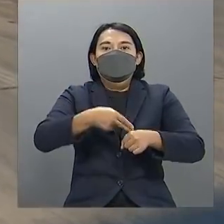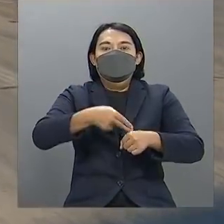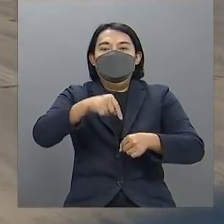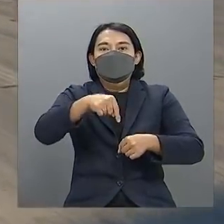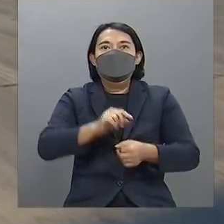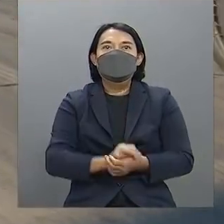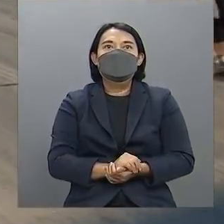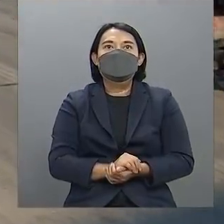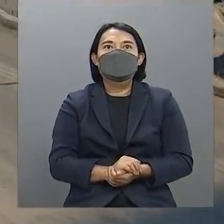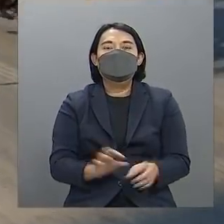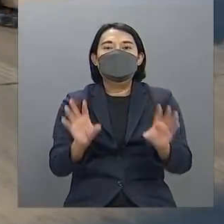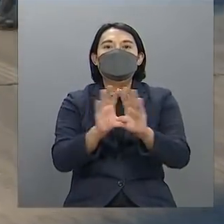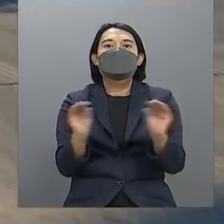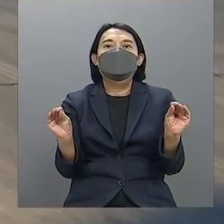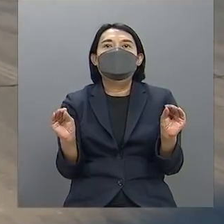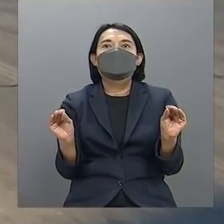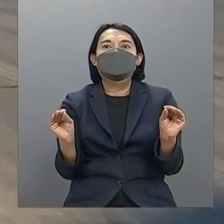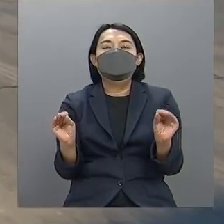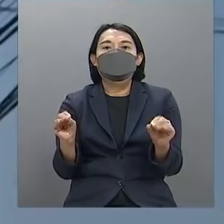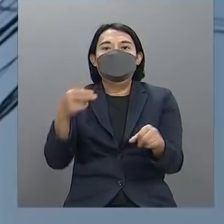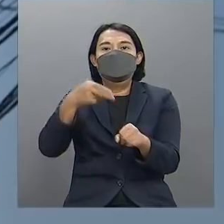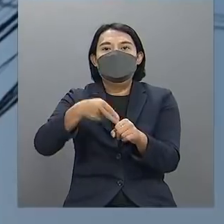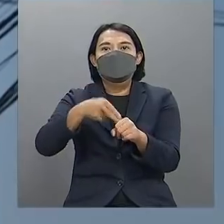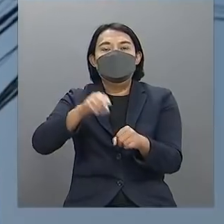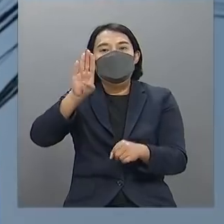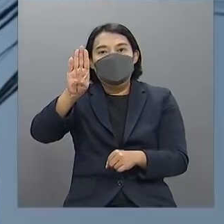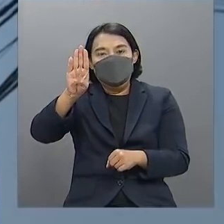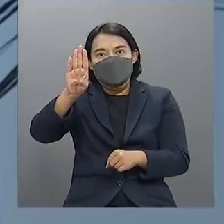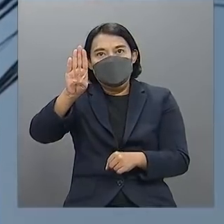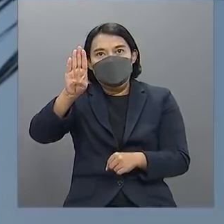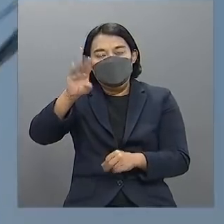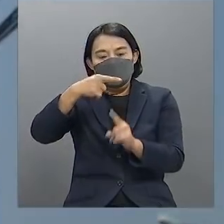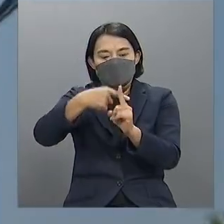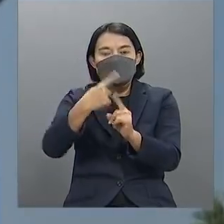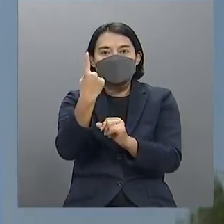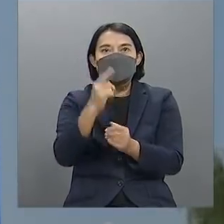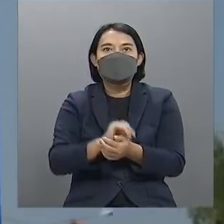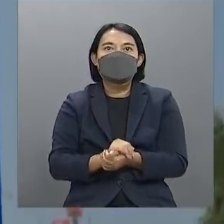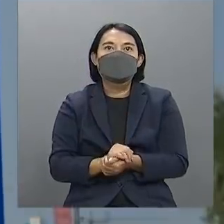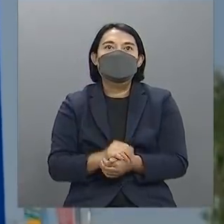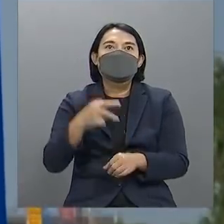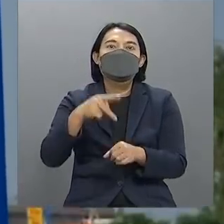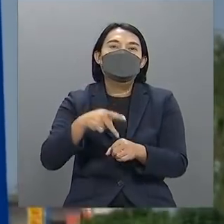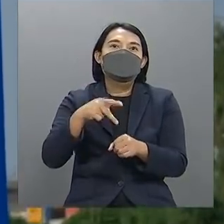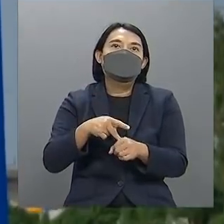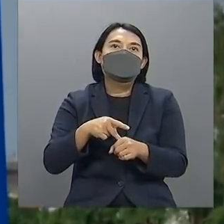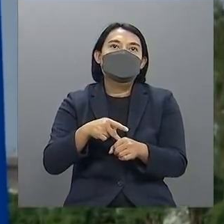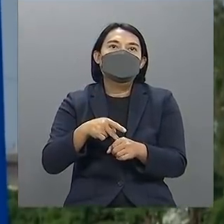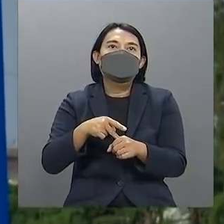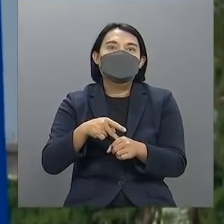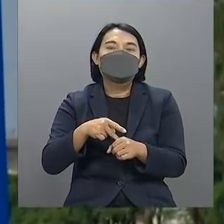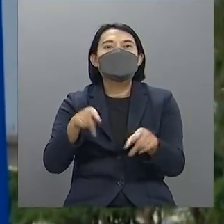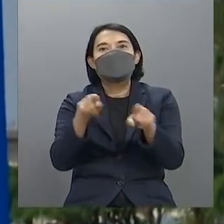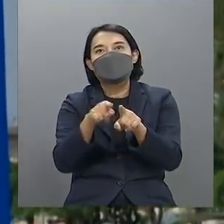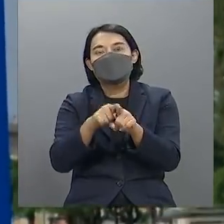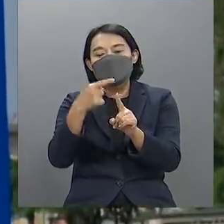ผู้ชมพอดีเซลเบนซินขึ้นมาลิตรละ1บาทโซฮอก็ขึ้นมาบาทนึงเหมือนกันตอนนี้เนี่ยถ้าคุณผู้ชมเติมเบ